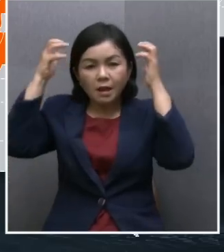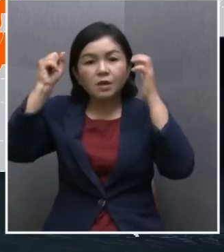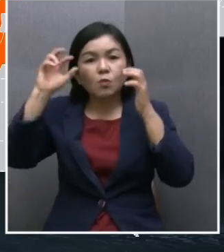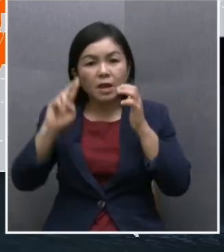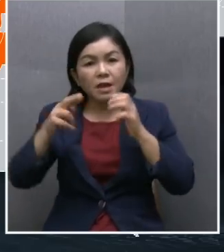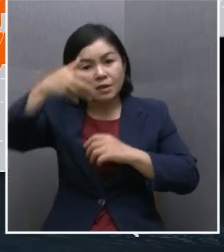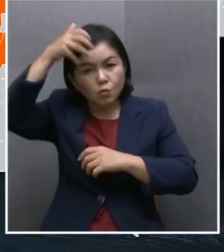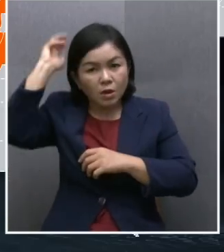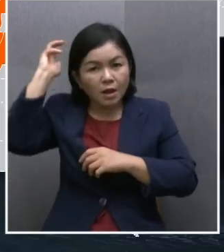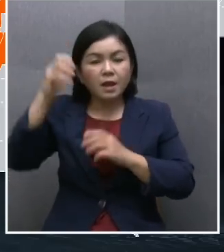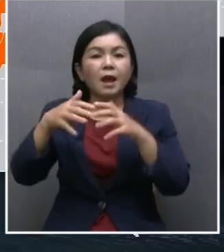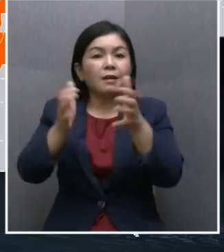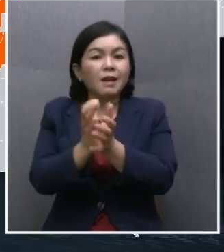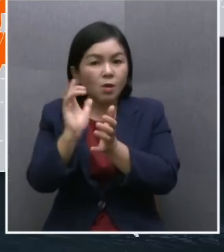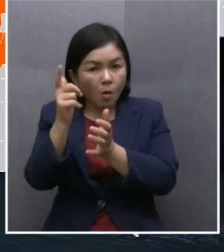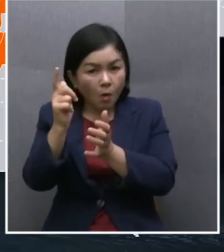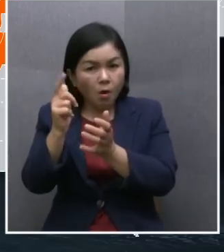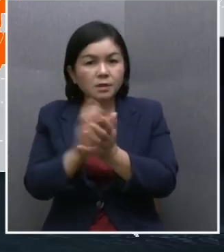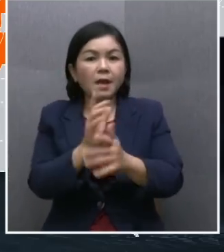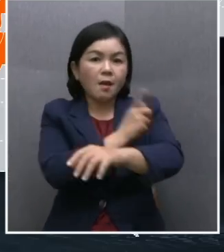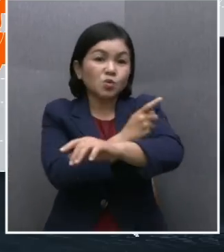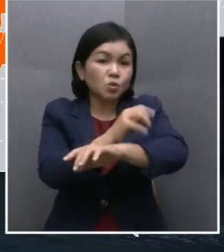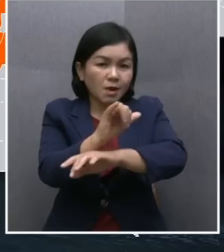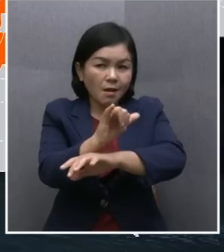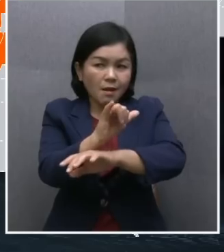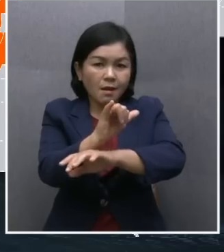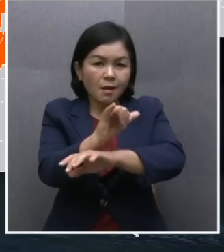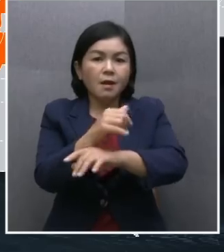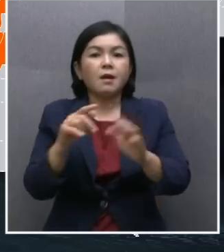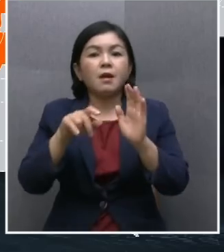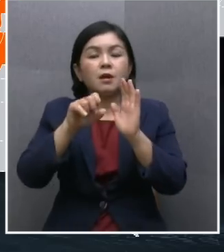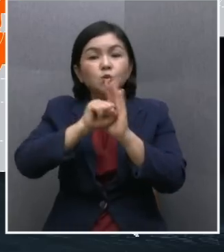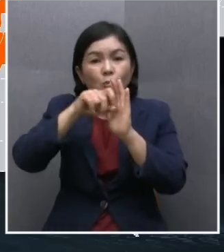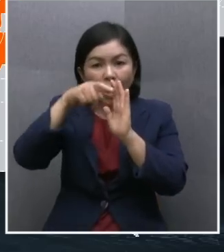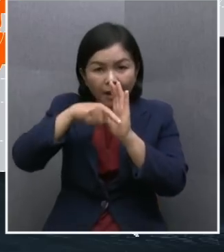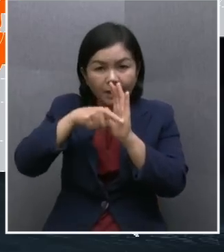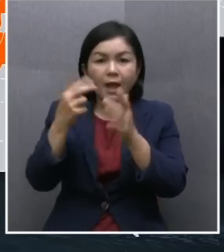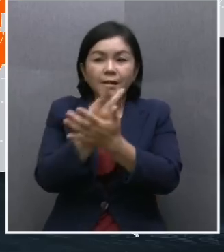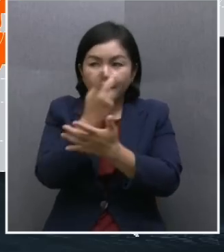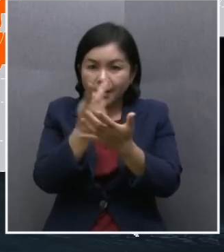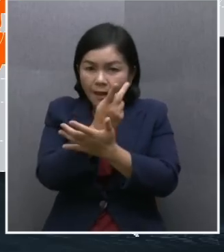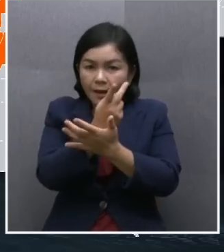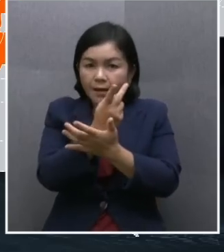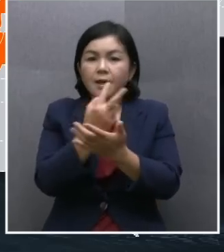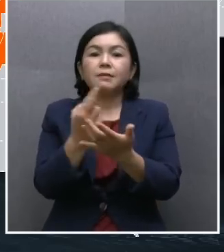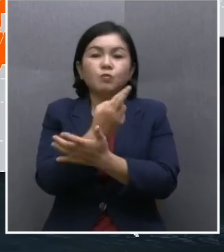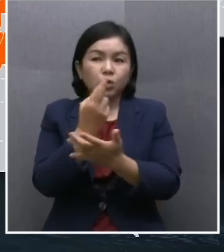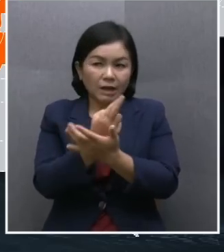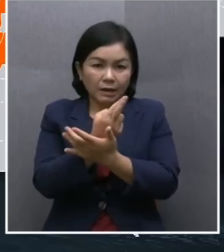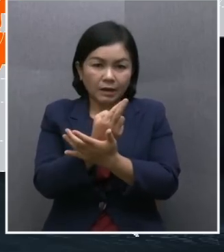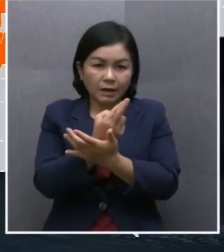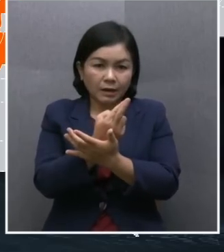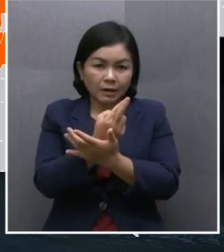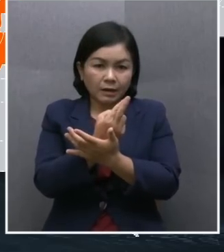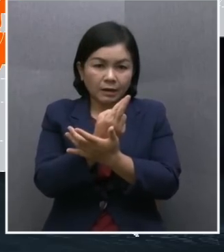สิงห์บุรีอ่างทองพระนครศรีอยุธยาสุพรรณบุรีกาญจนบุรีราชบุรี